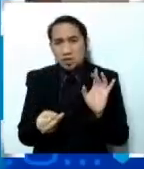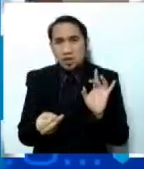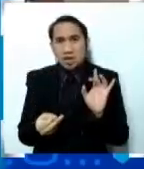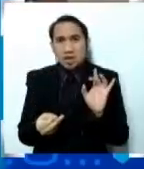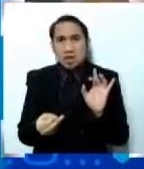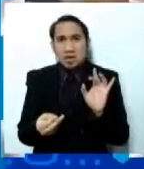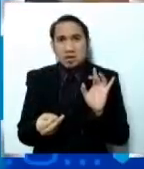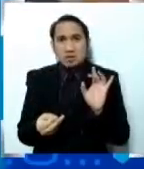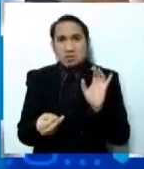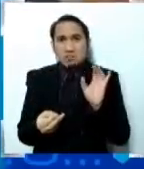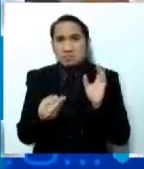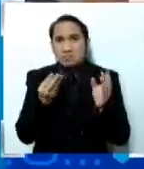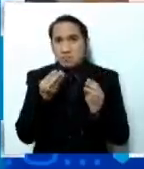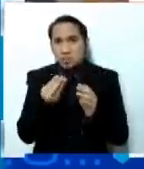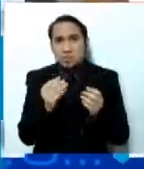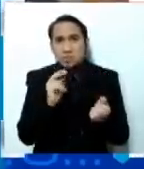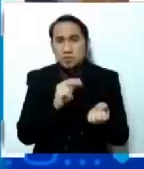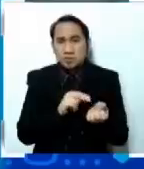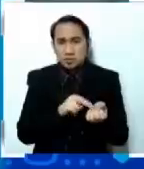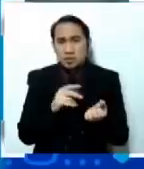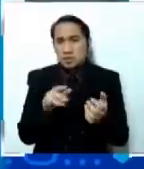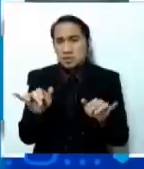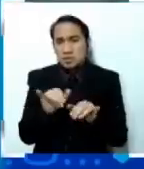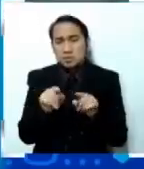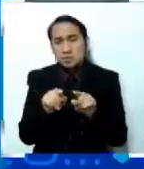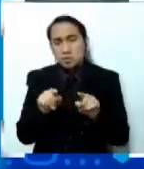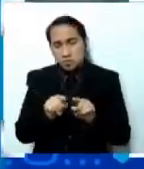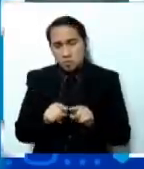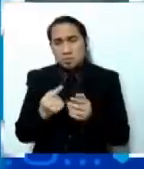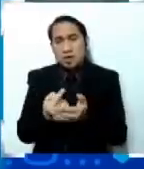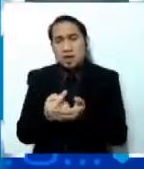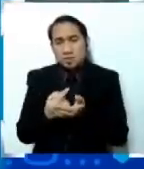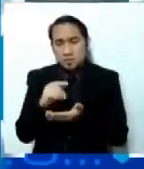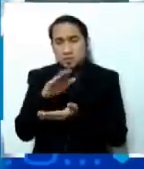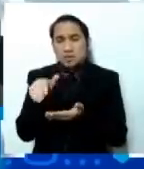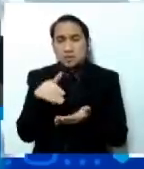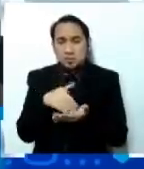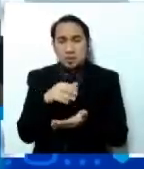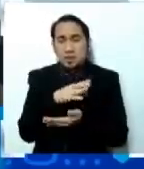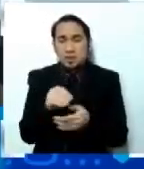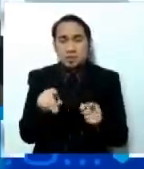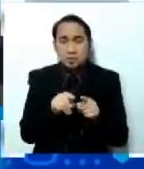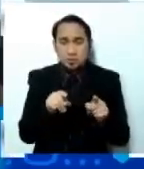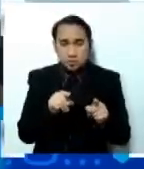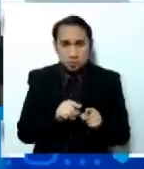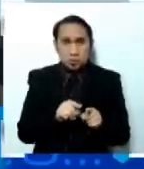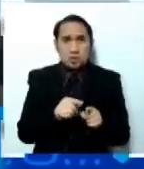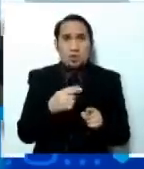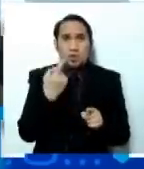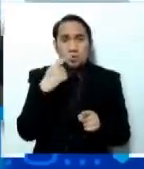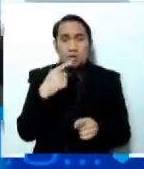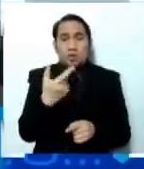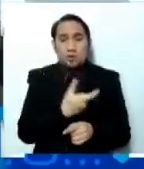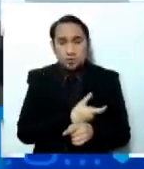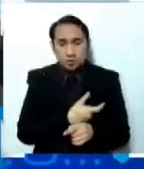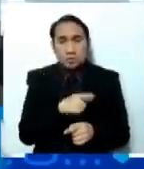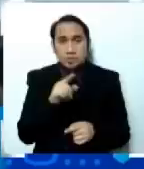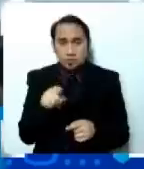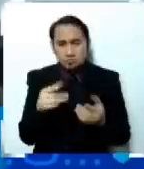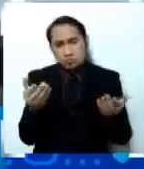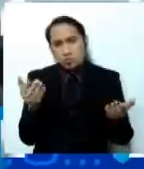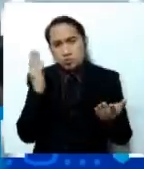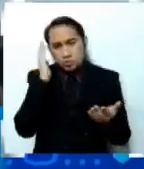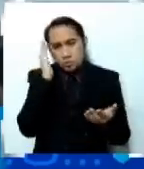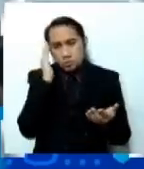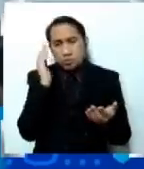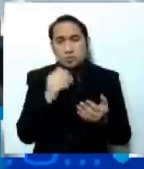ang inaasahan sa mga isolation facility at maging sa bakunahan. Siyempre bilang tao po, di ba nararanasan po natin yung